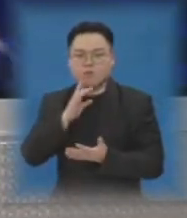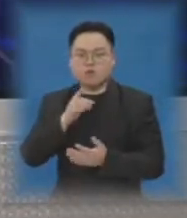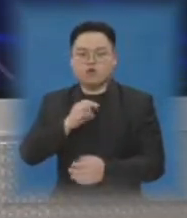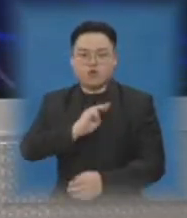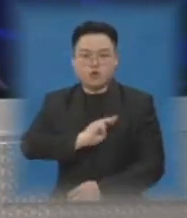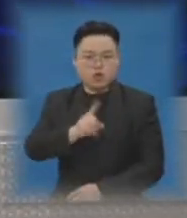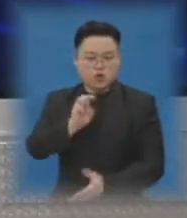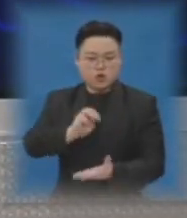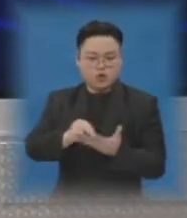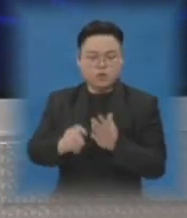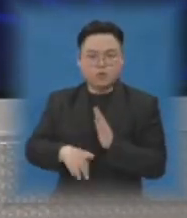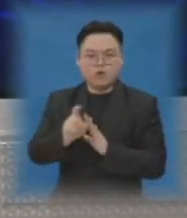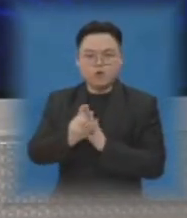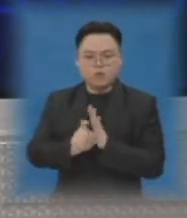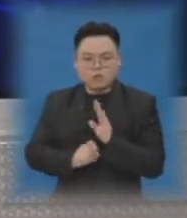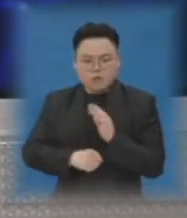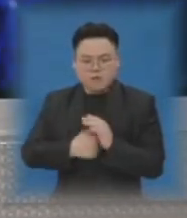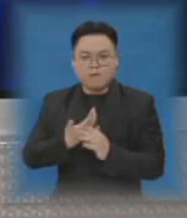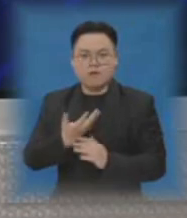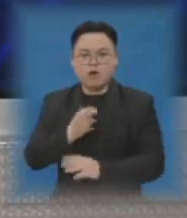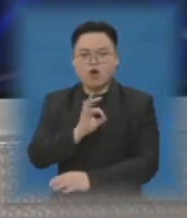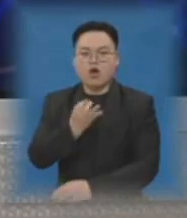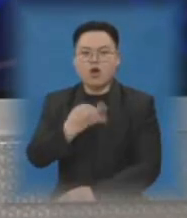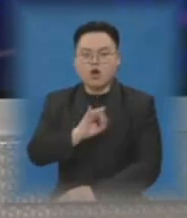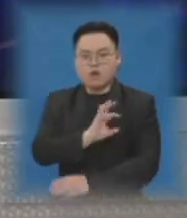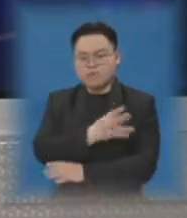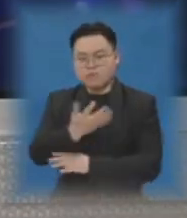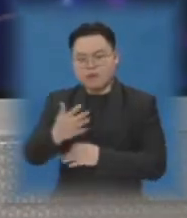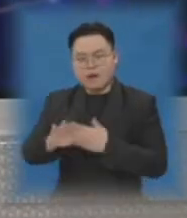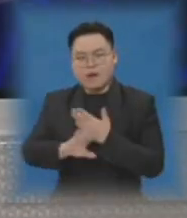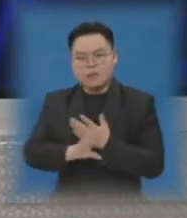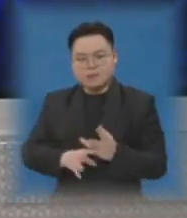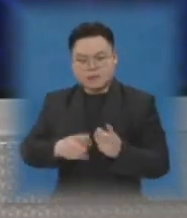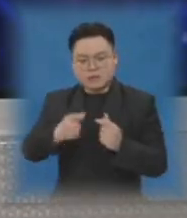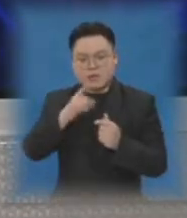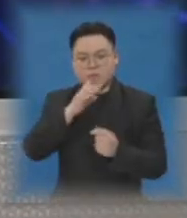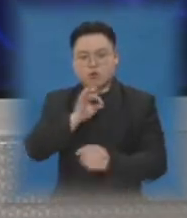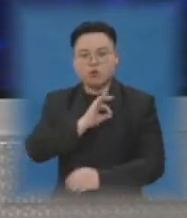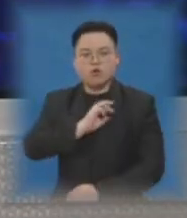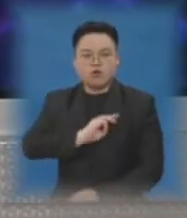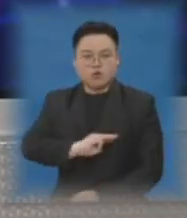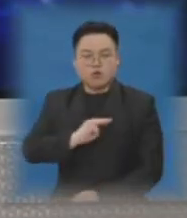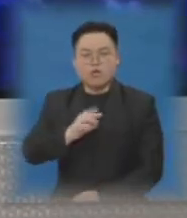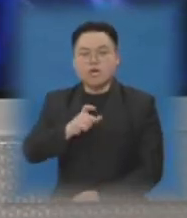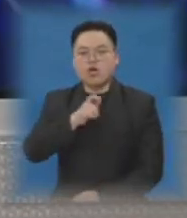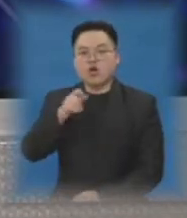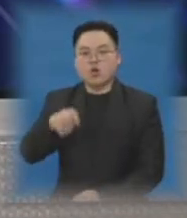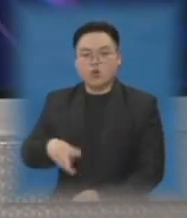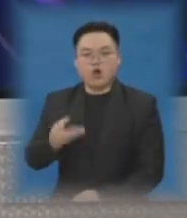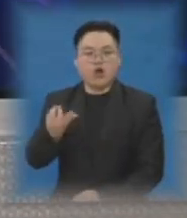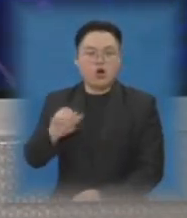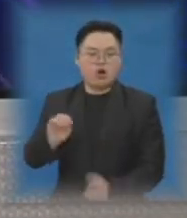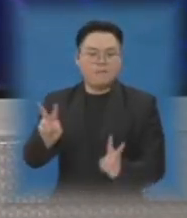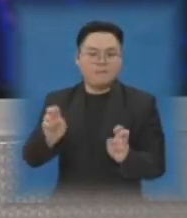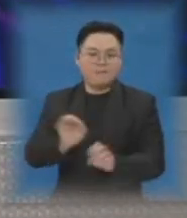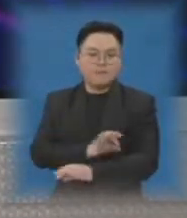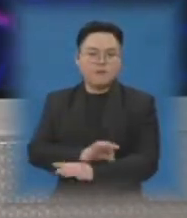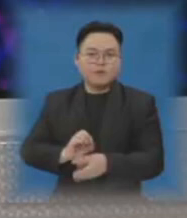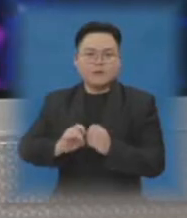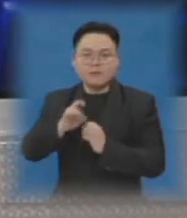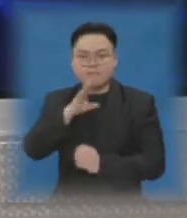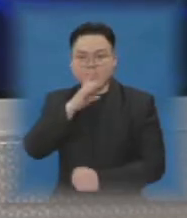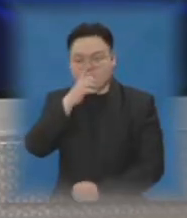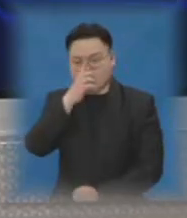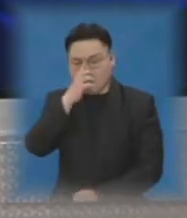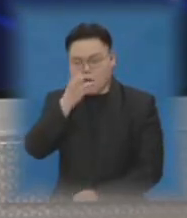оруулж айн төлөв байдлыг сайжруулах хамгаалахад чиглэн эрүүл ой төслийг хэрэгжүүлэх гэж байна. За төслийн хүрээнд мөн айн салбарын